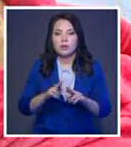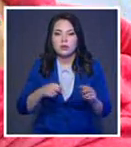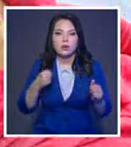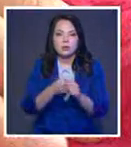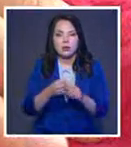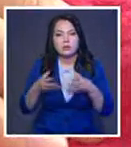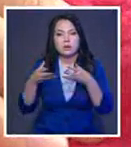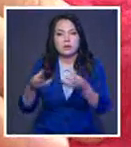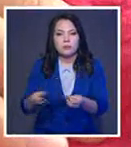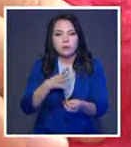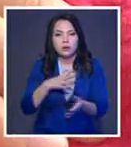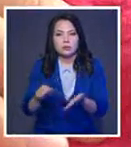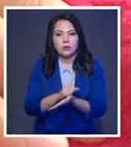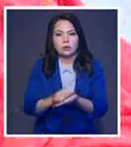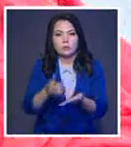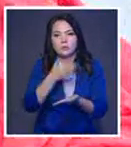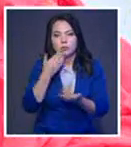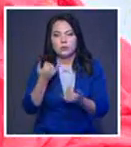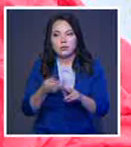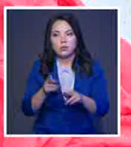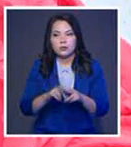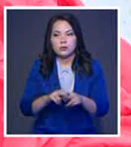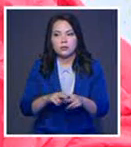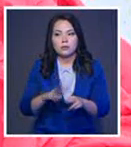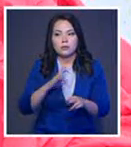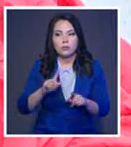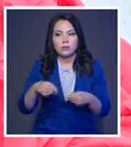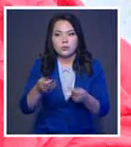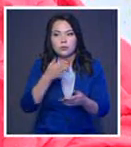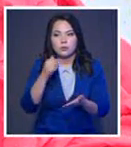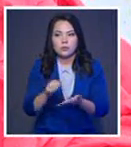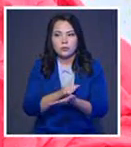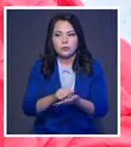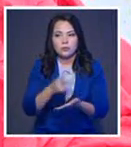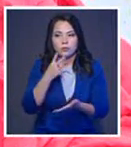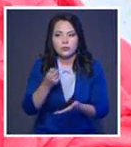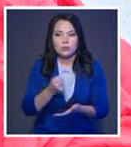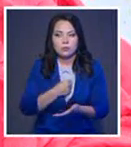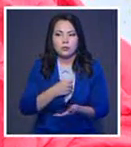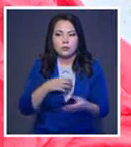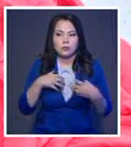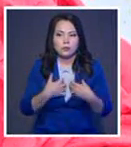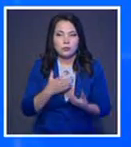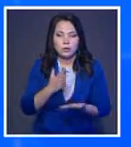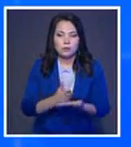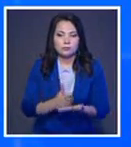итеріп кетті. Бір құжаты жоқ адамға неге да машин береді екен деген іште өкпе ренішіміз бар.